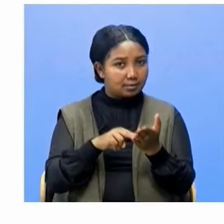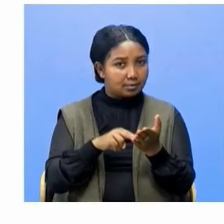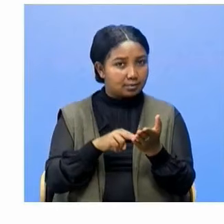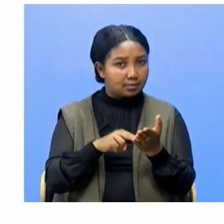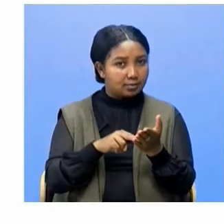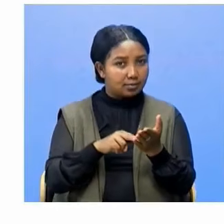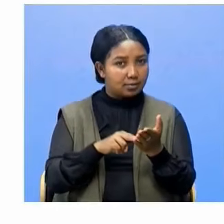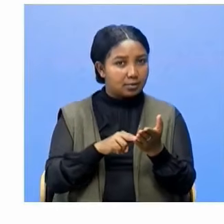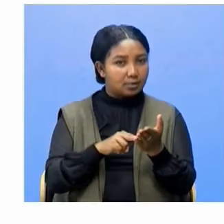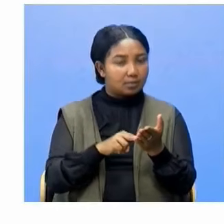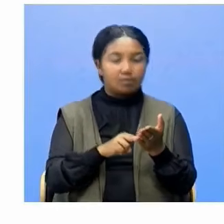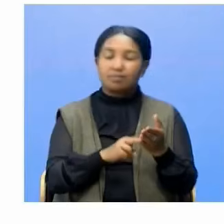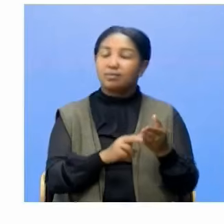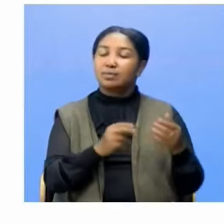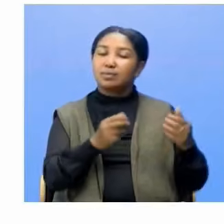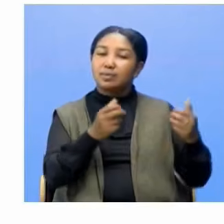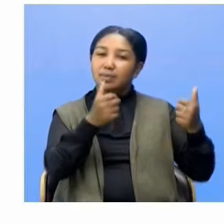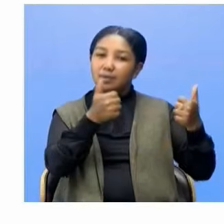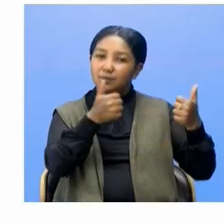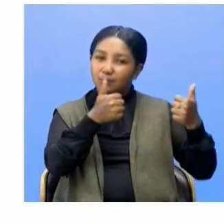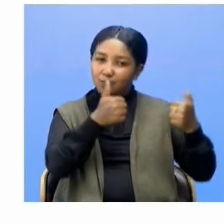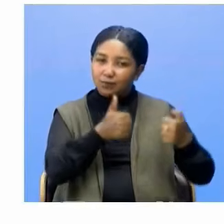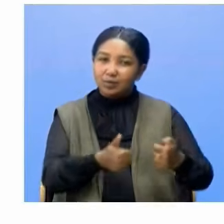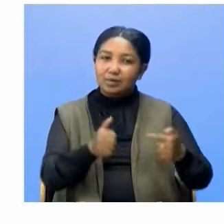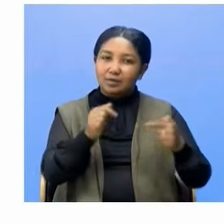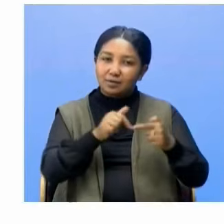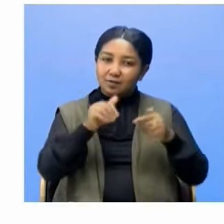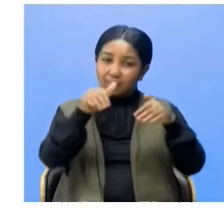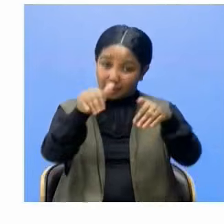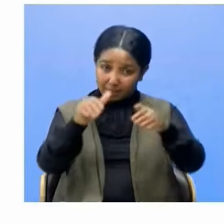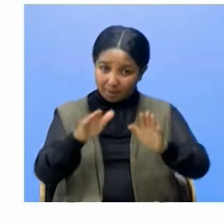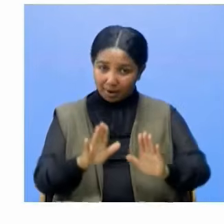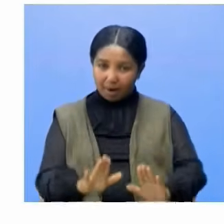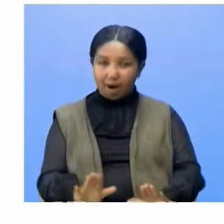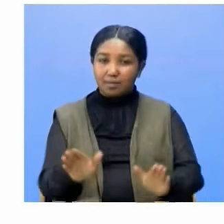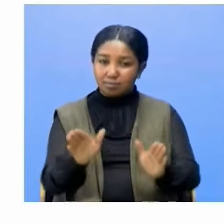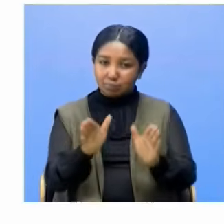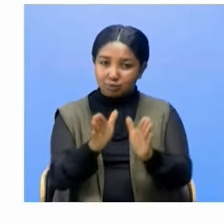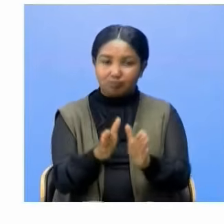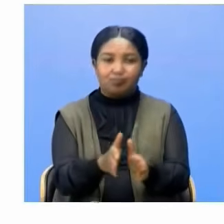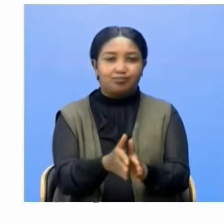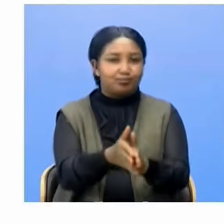ፍቅር እስከ መቃብር? ፍቅር እስከ